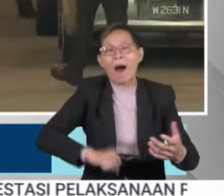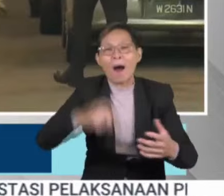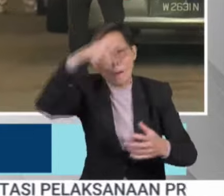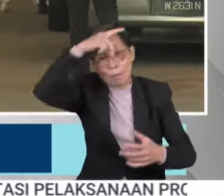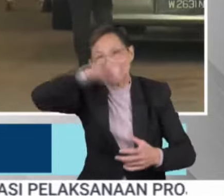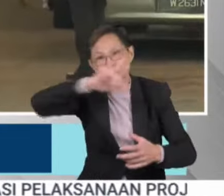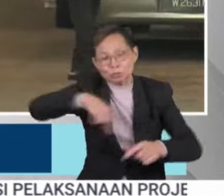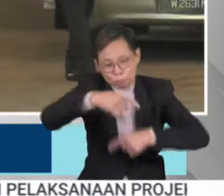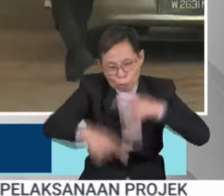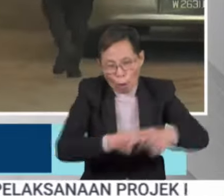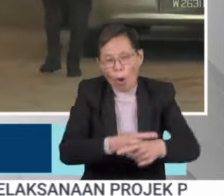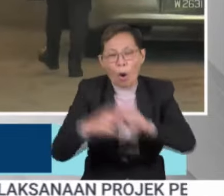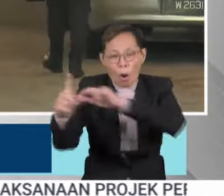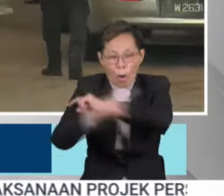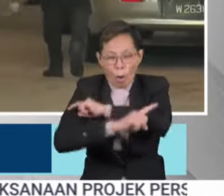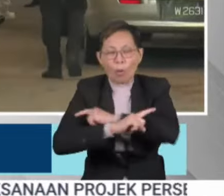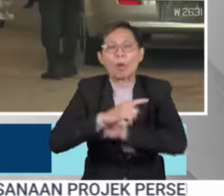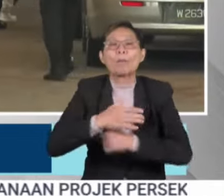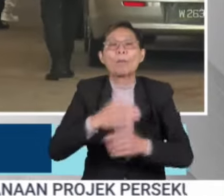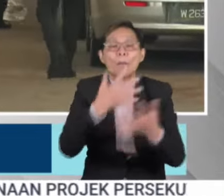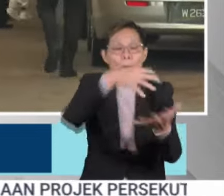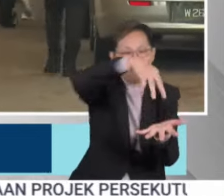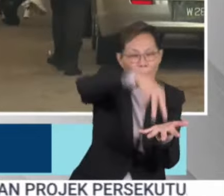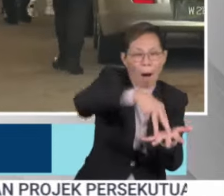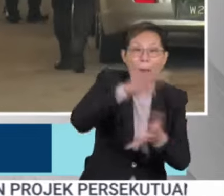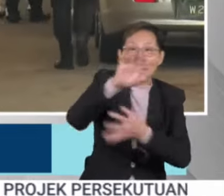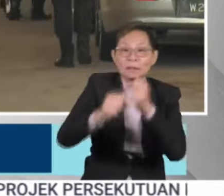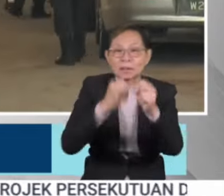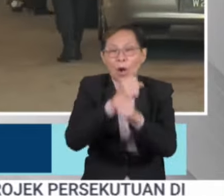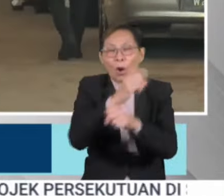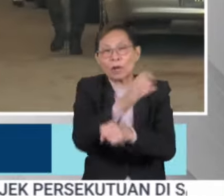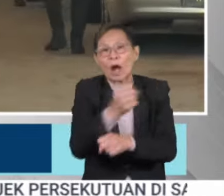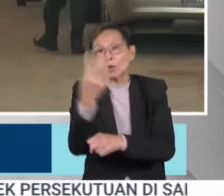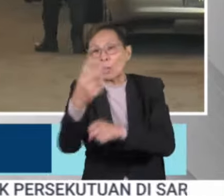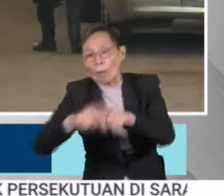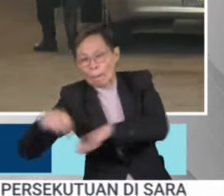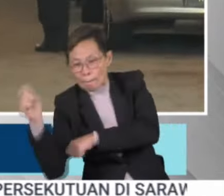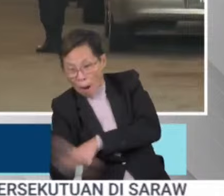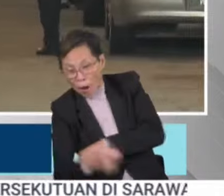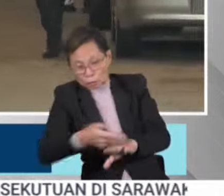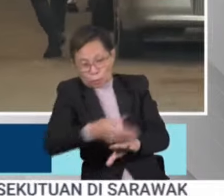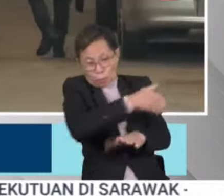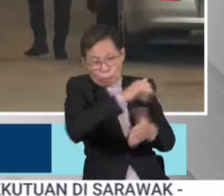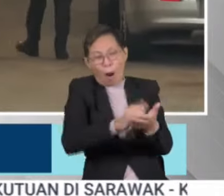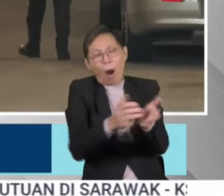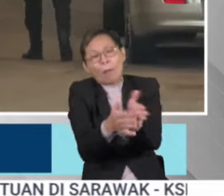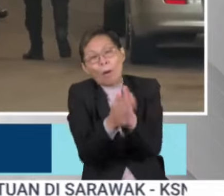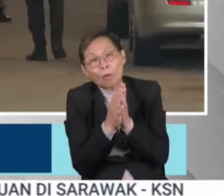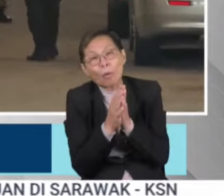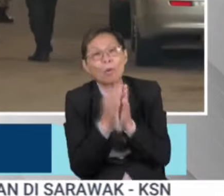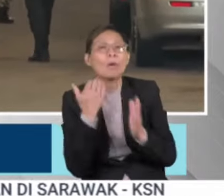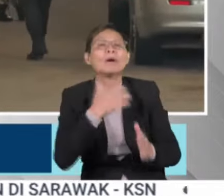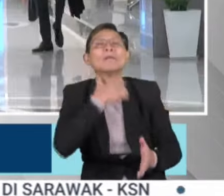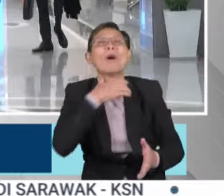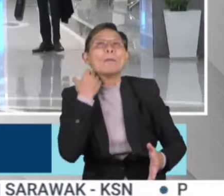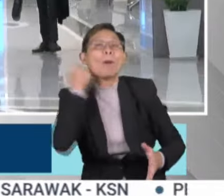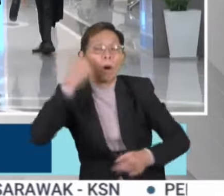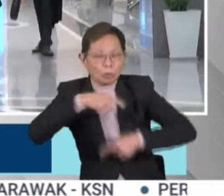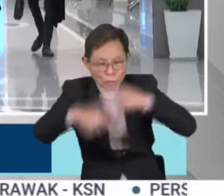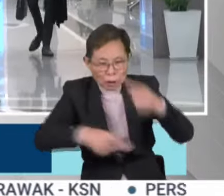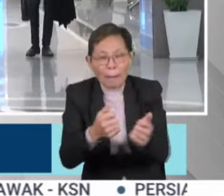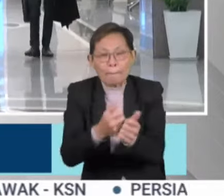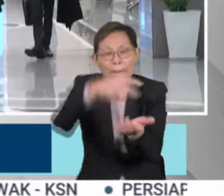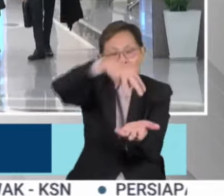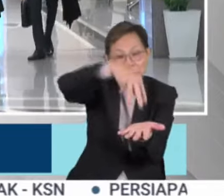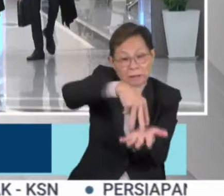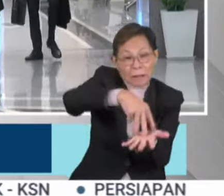Putrajaya menggantikannya kepada hukuman penjara 40 tahun dan 12 sebatan. Sebelum ini, dia memohon hukuman mati diganti dengan hukuman